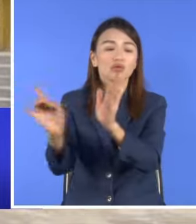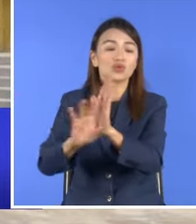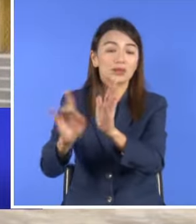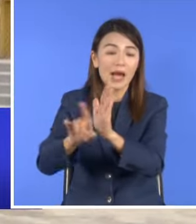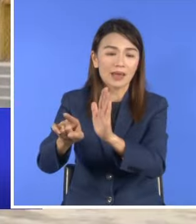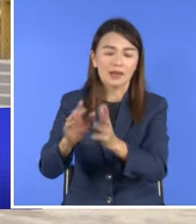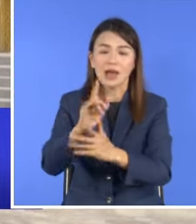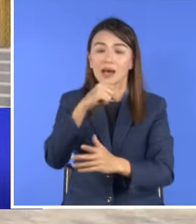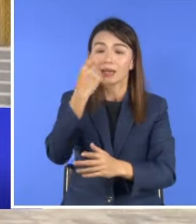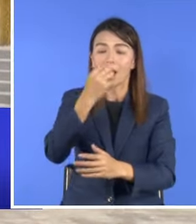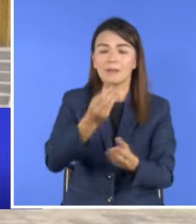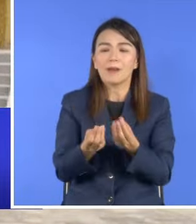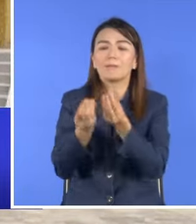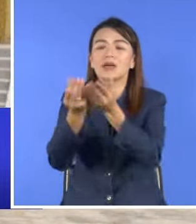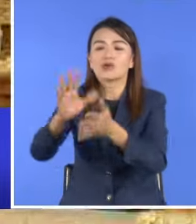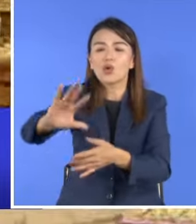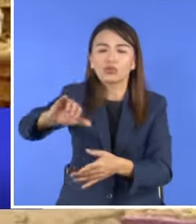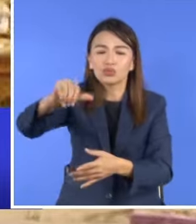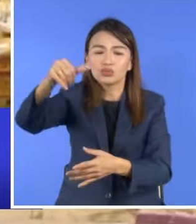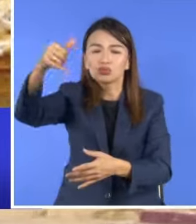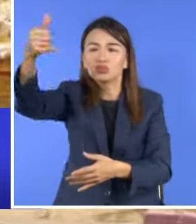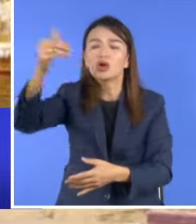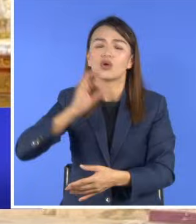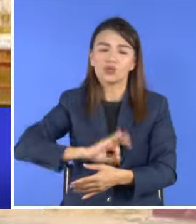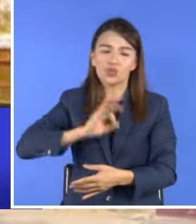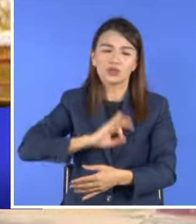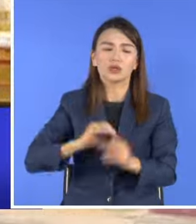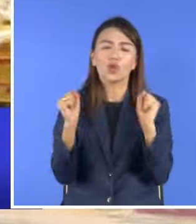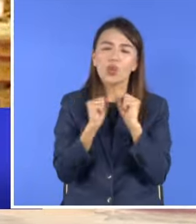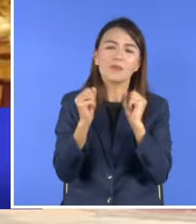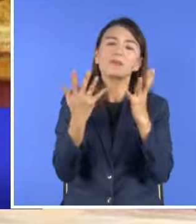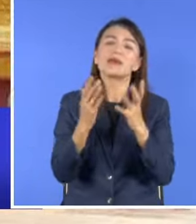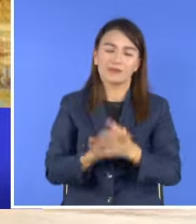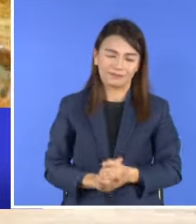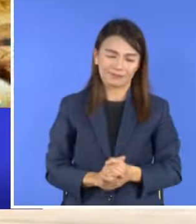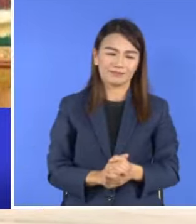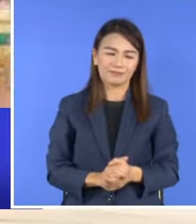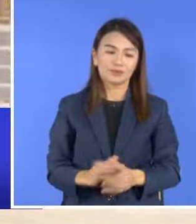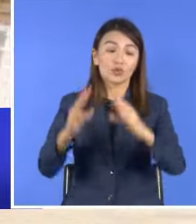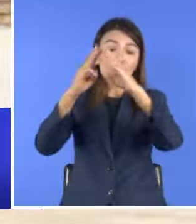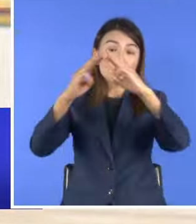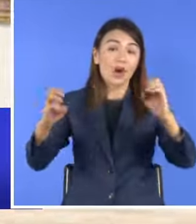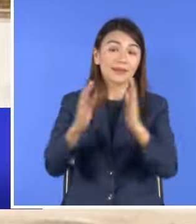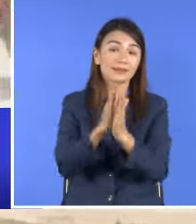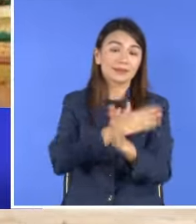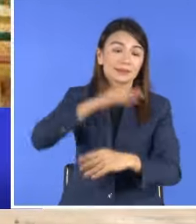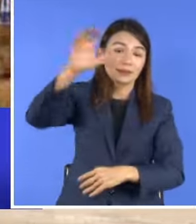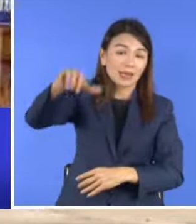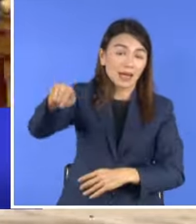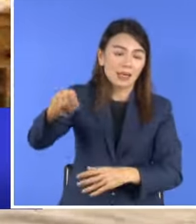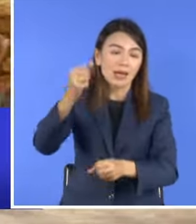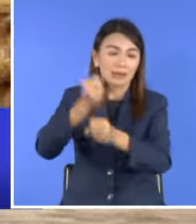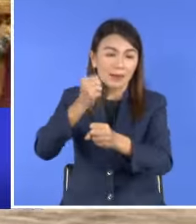ผู้ที่มาส่งผู้วายชนเขได้เห็นแล้วเขาจะได้รู้สึกว่าไม่กลัววัดพัฒนาที่ว่านี้นะคะสร้างโบสถ์แล้วก็